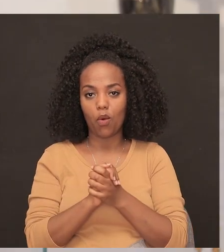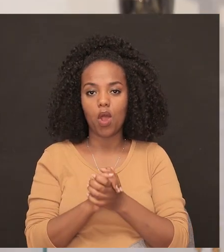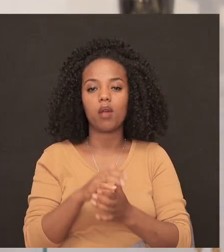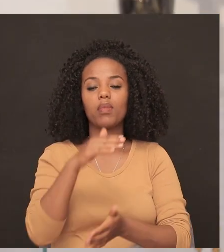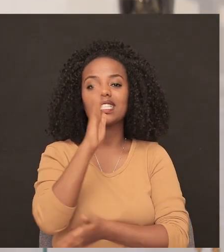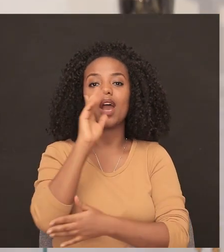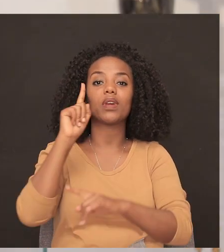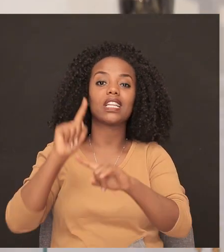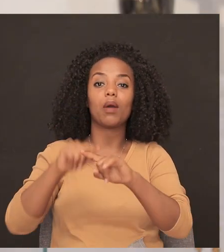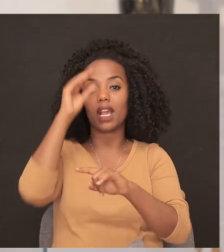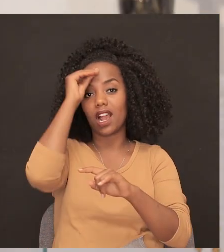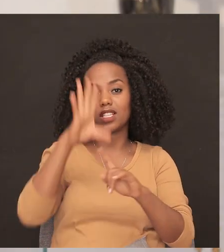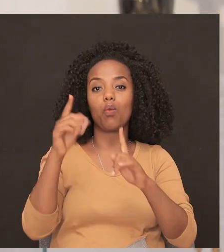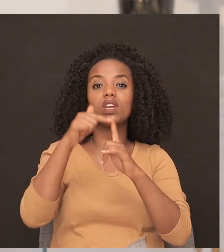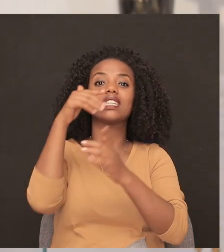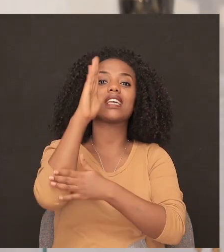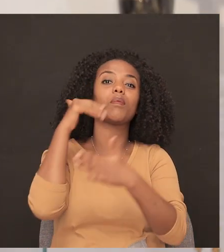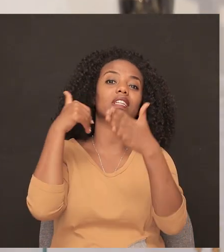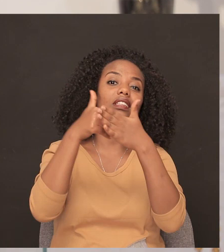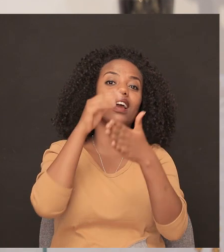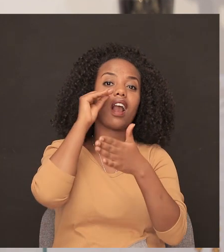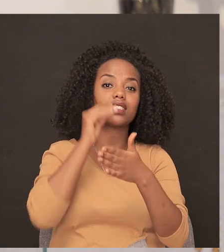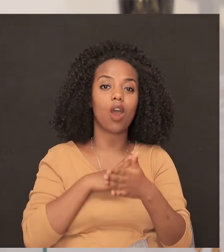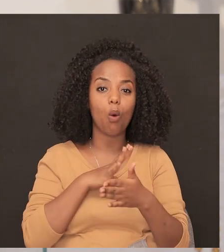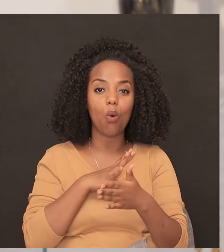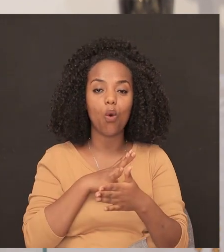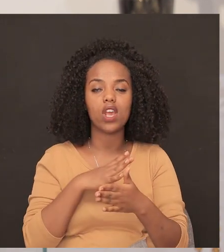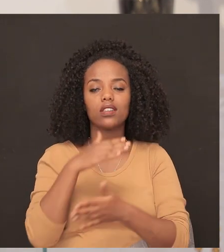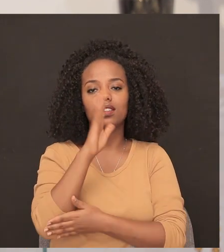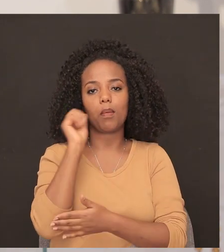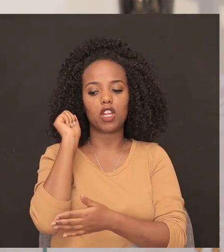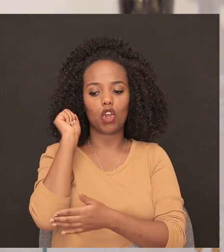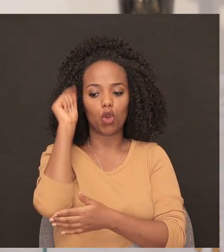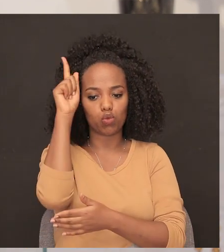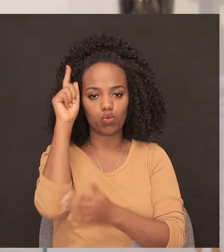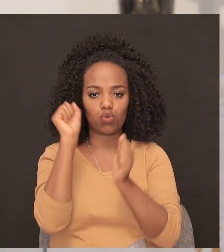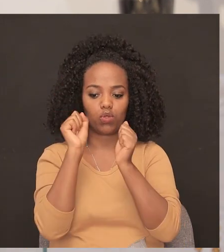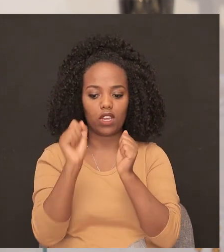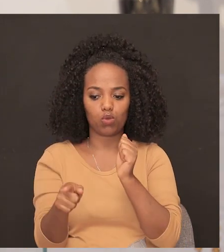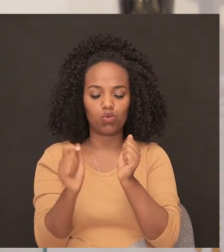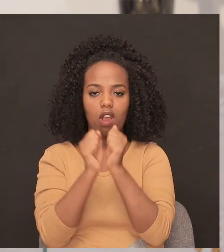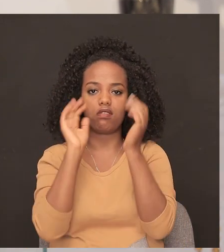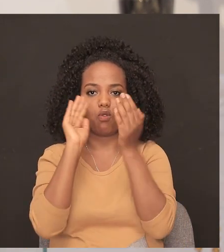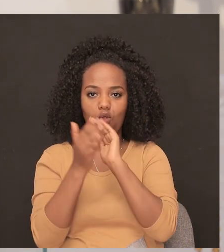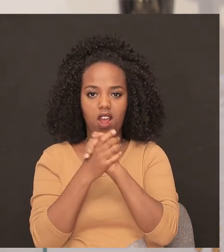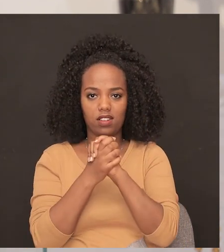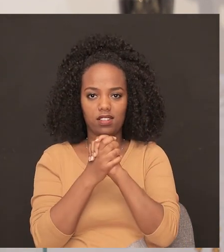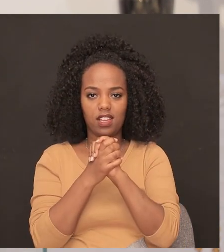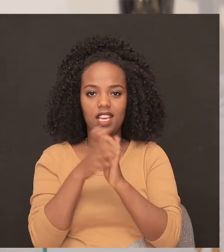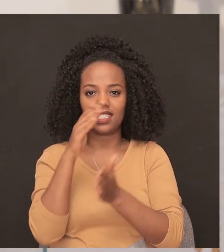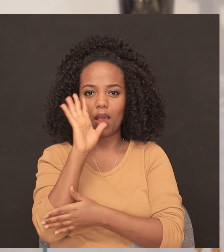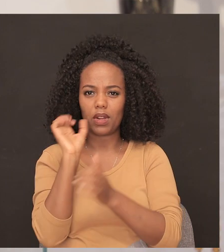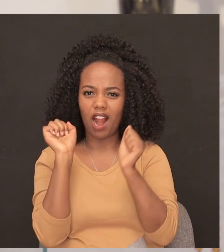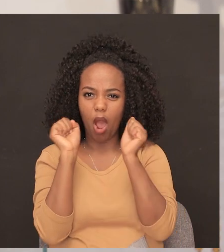በእግዚአብሔር የተመካ ሰው፣ ወደ እግዚአብሔር የተጠጋ ሰው እግዚአብሔር ከእርሱ ጋር ይሆናል። የእግዚአብሔርን